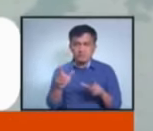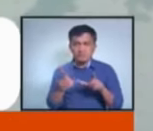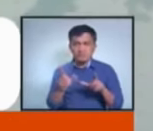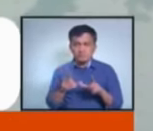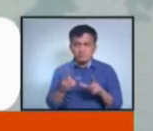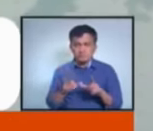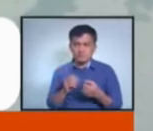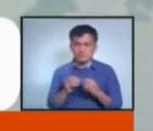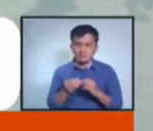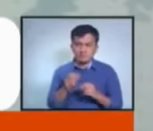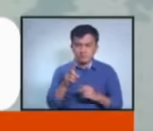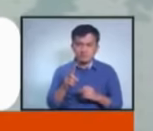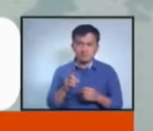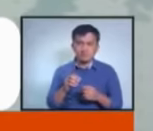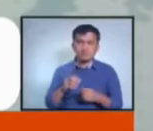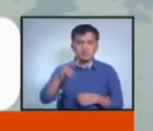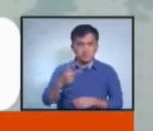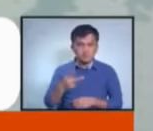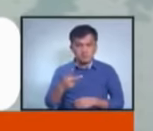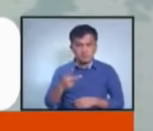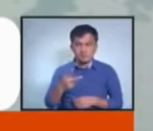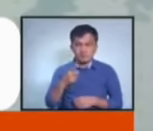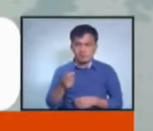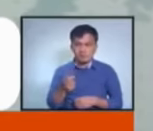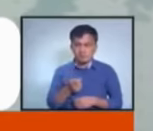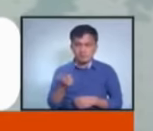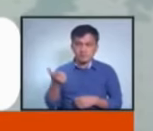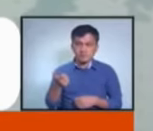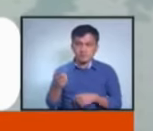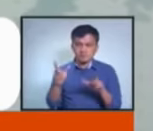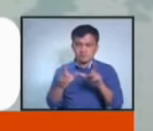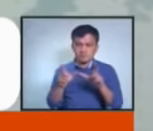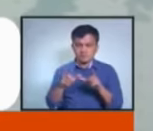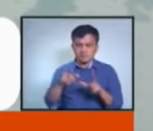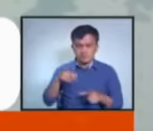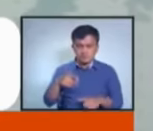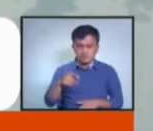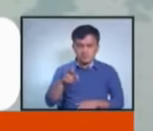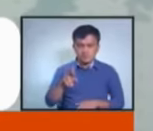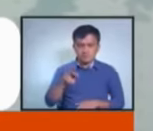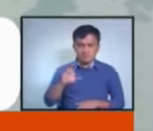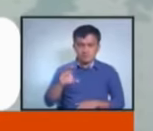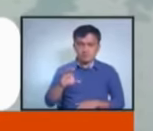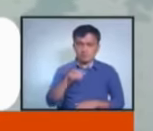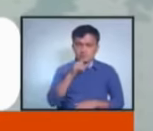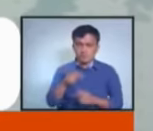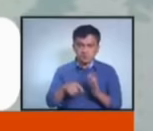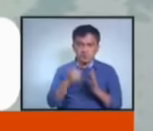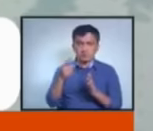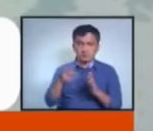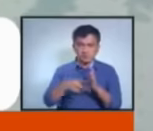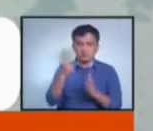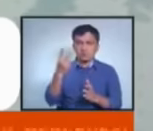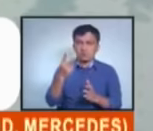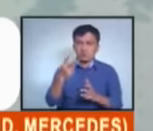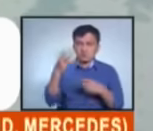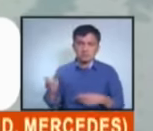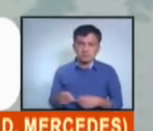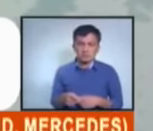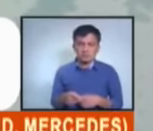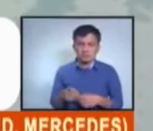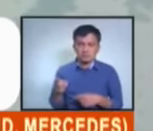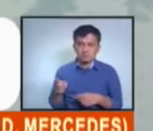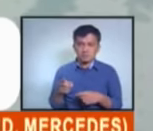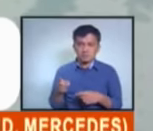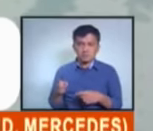at hindi siya makapagmaneho. Number two po, sir, patatanggalan natin siya ng lisensya sa PRC kasi not once but twice na nagwala siya.